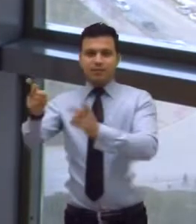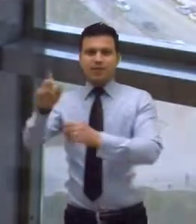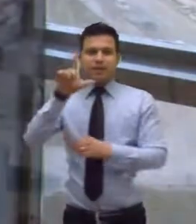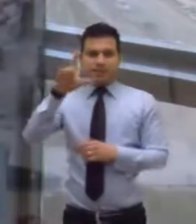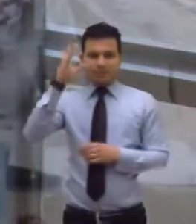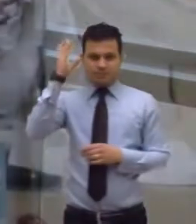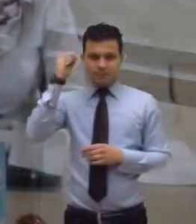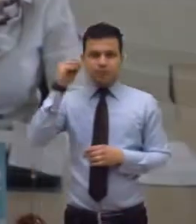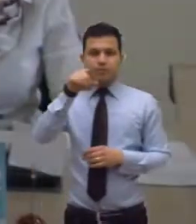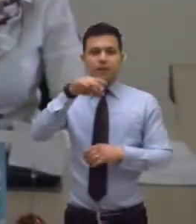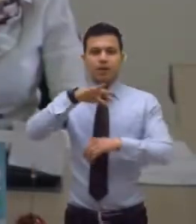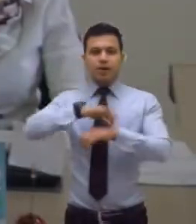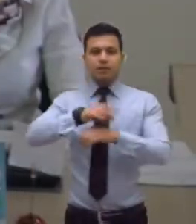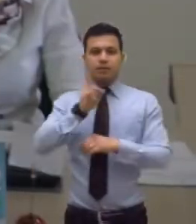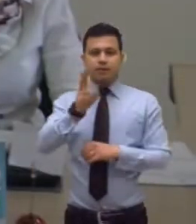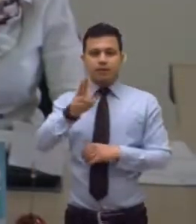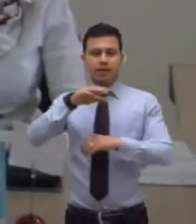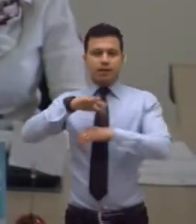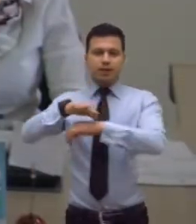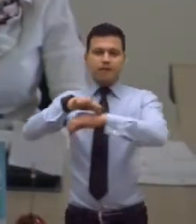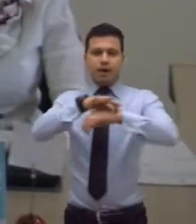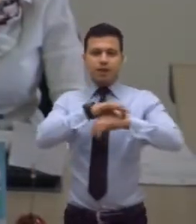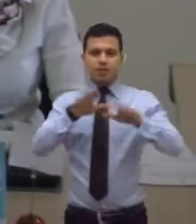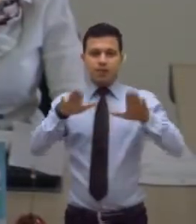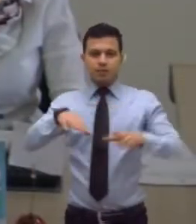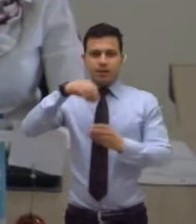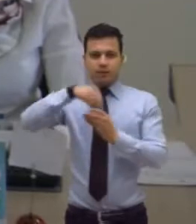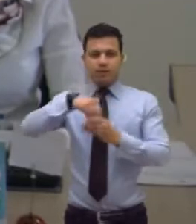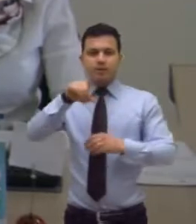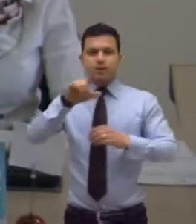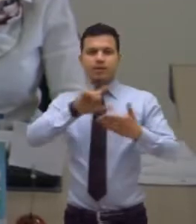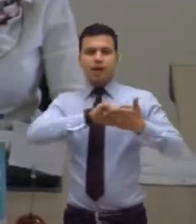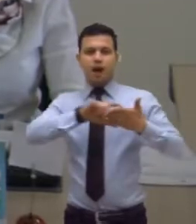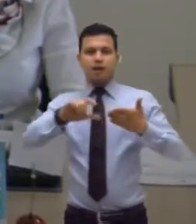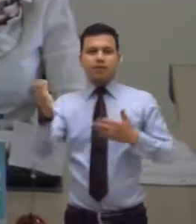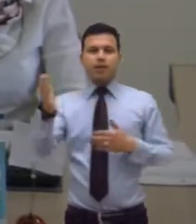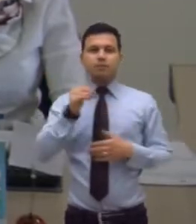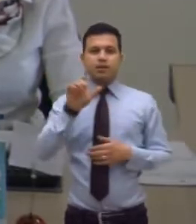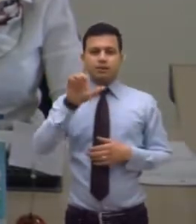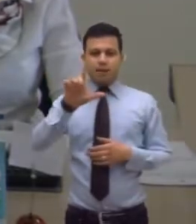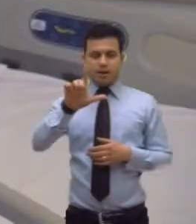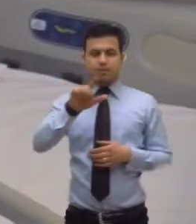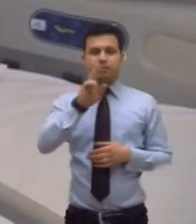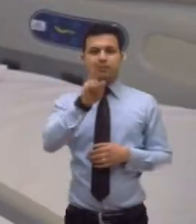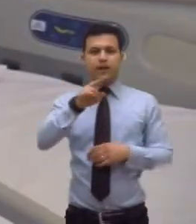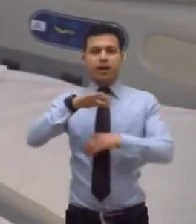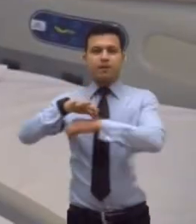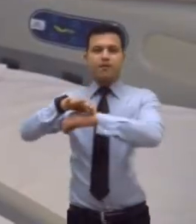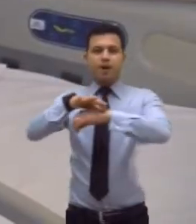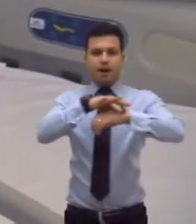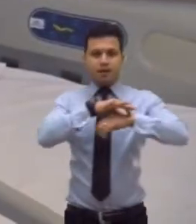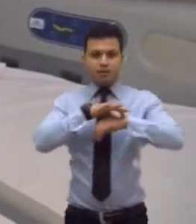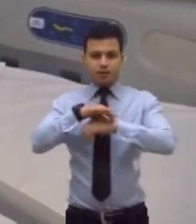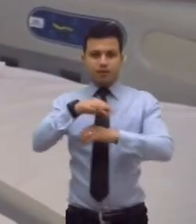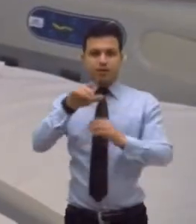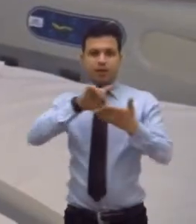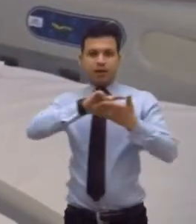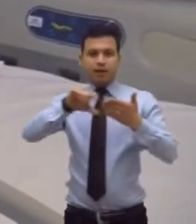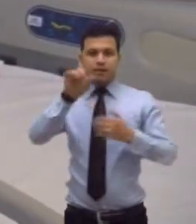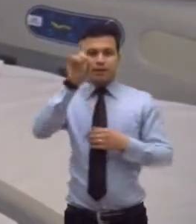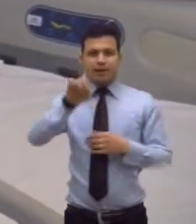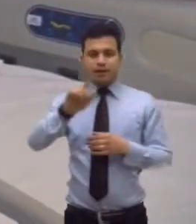rica olunur. Hastanemizde refakatçi olarak kalmak için refakatçi kartı alınması gerekmektedir. Refakatçi